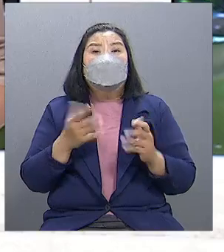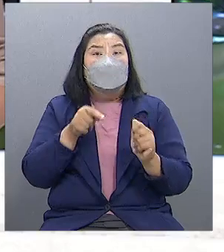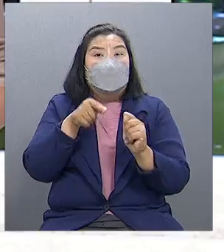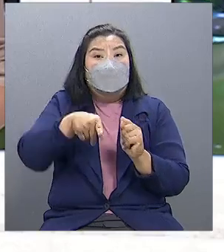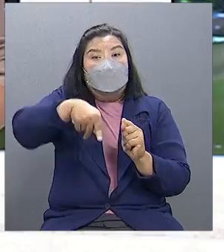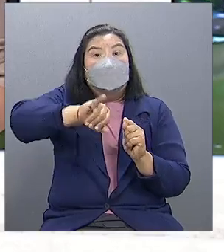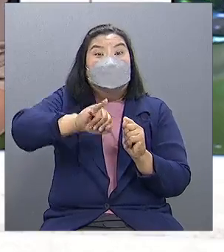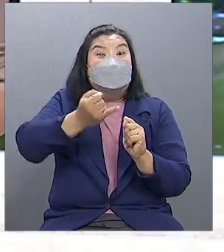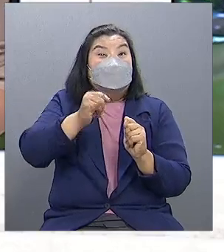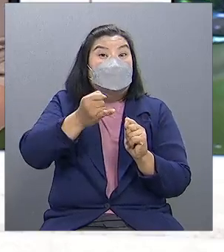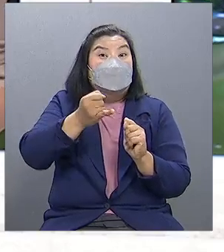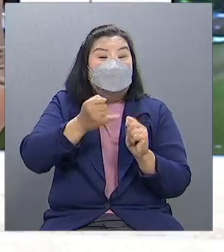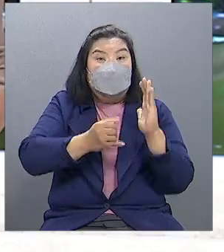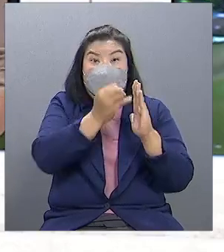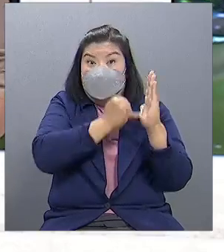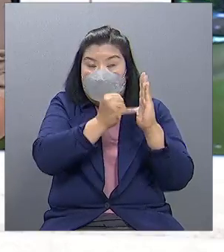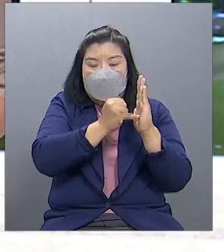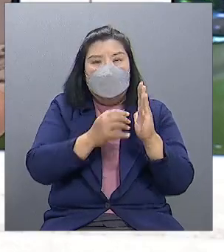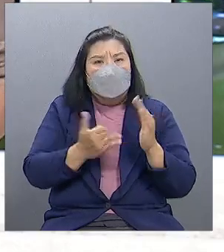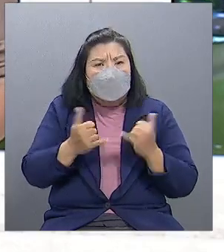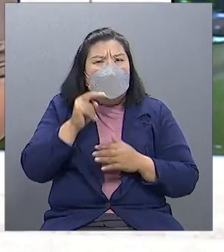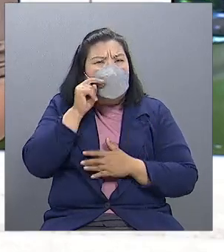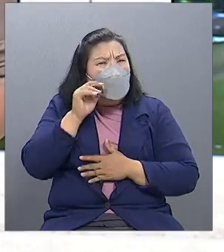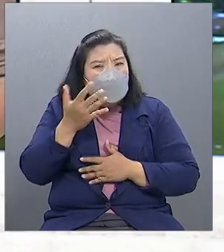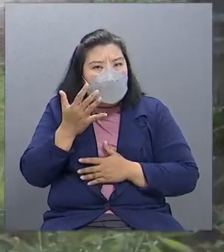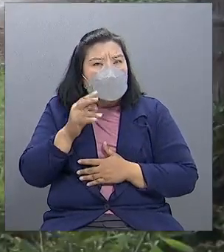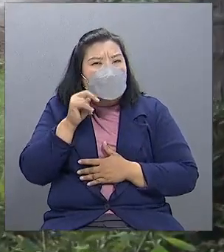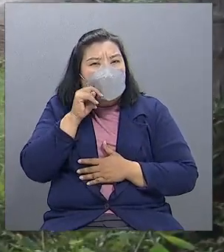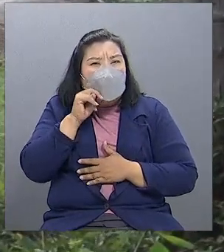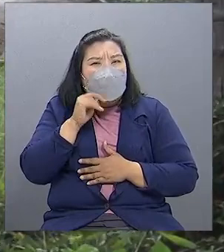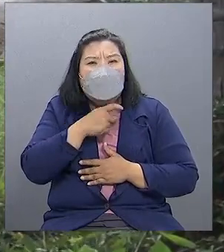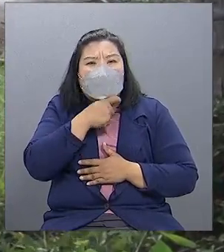ว่ น้ำแ้งขอดหอเกินไปดูสภาพกหนอยค่ะ